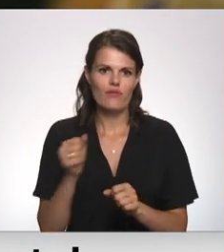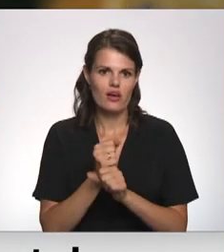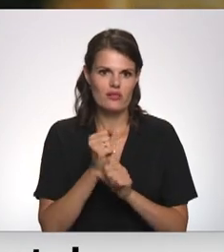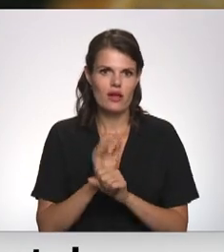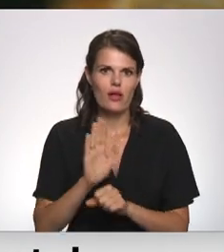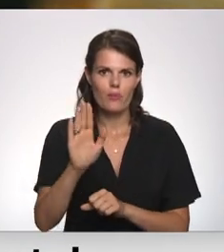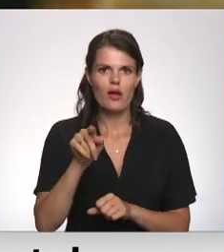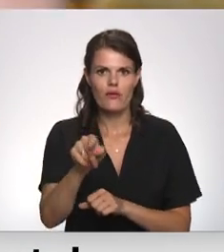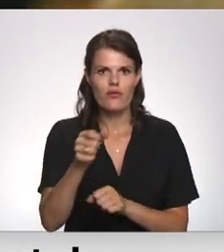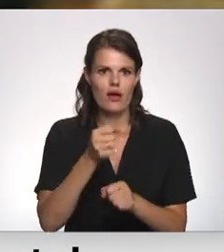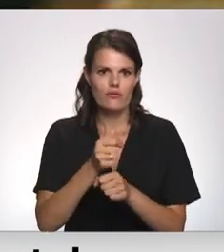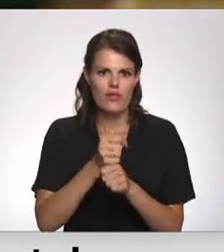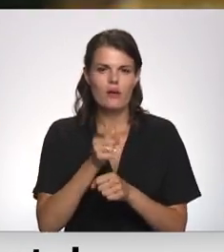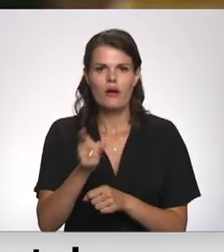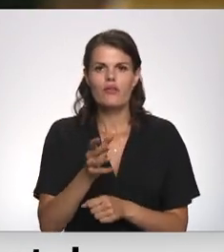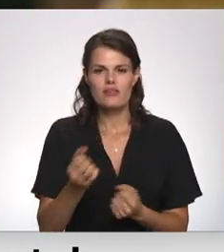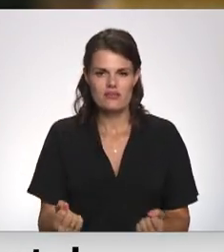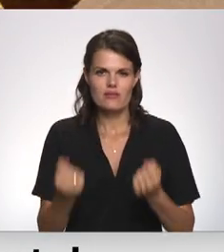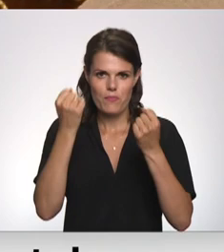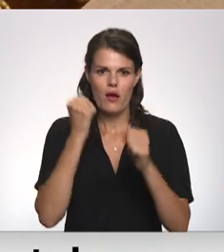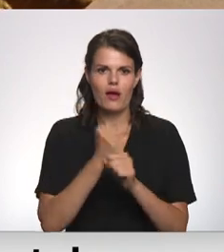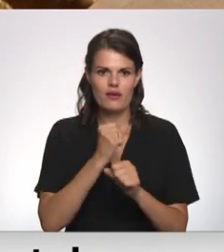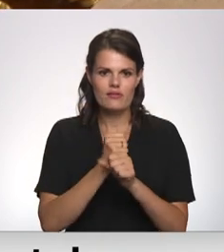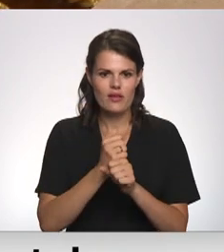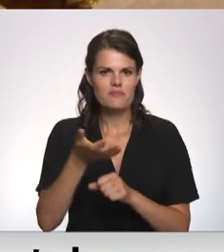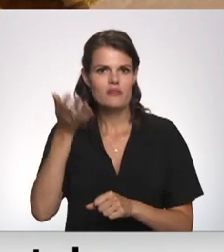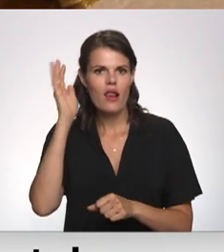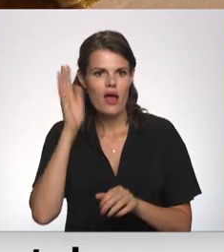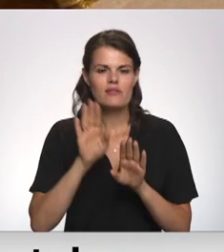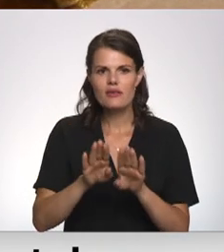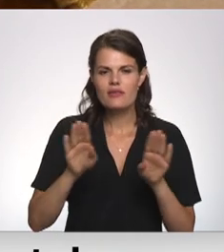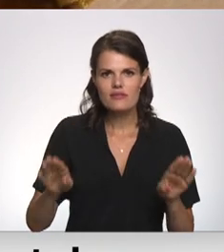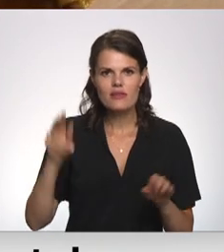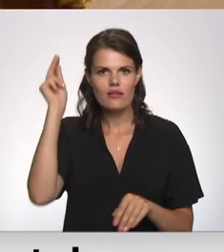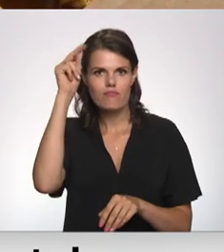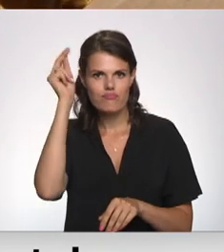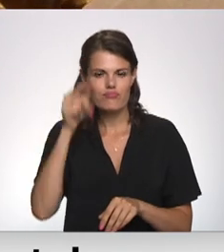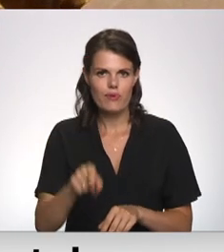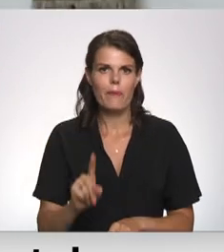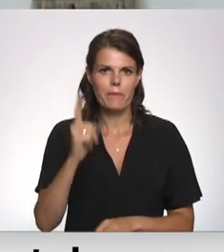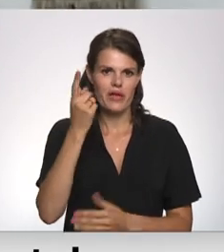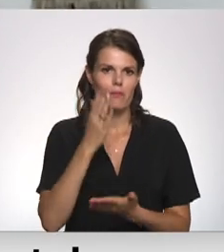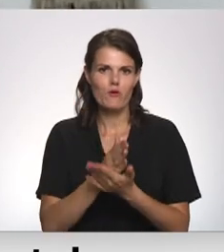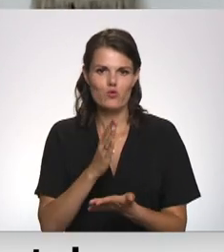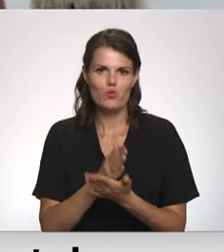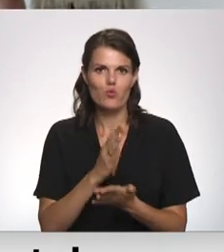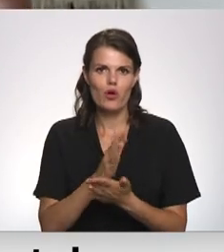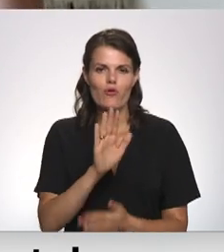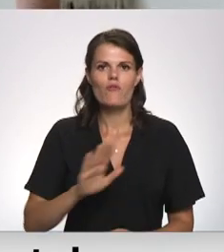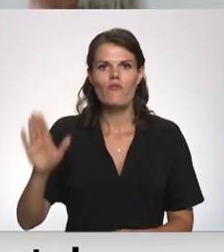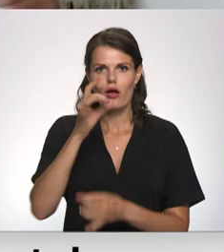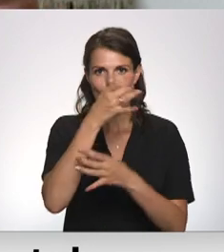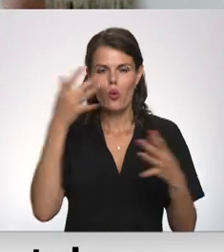te darbiņa. Tas ir diezgan smags darbs. Lekcijas izstāde un meistarklases aizputē bija pirmais notikums Nacionālās